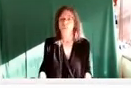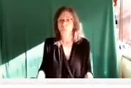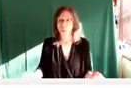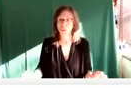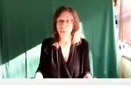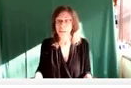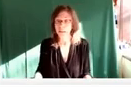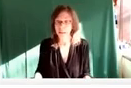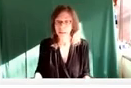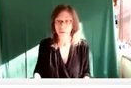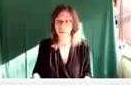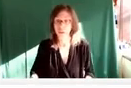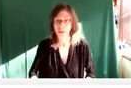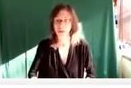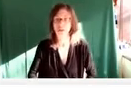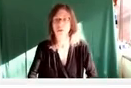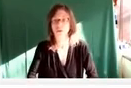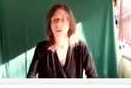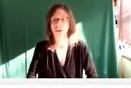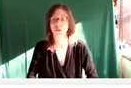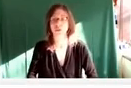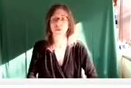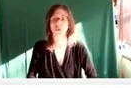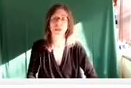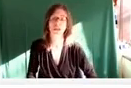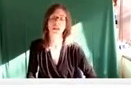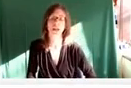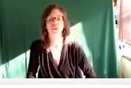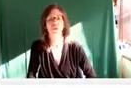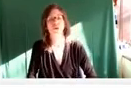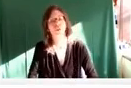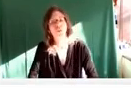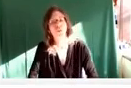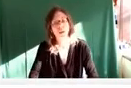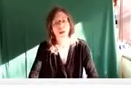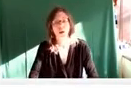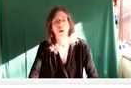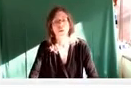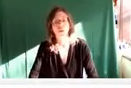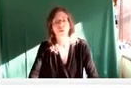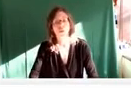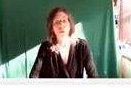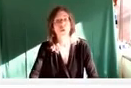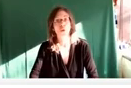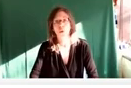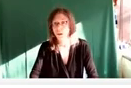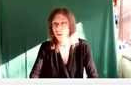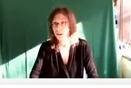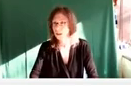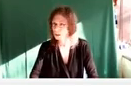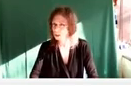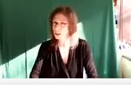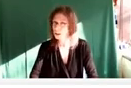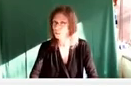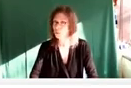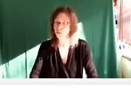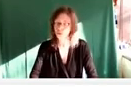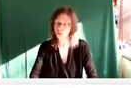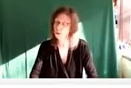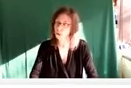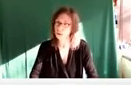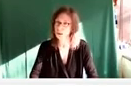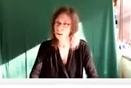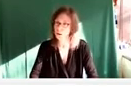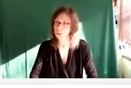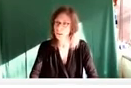une problématique, une question qui est soulevée dans la littérature depuis 1, 2, 3 décennies et plus,